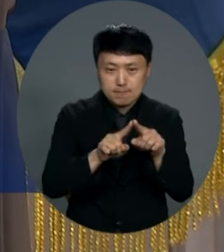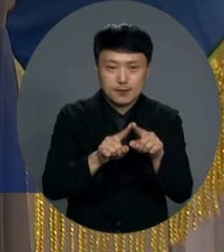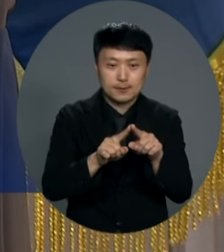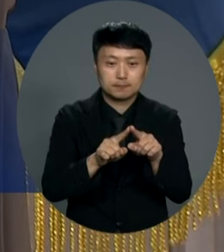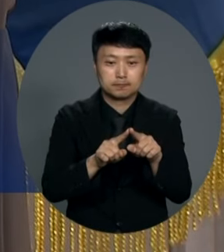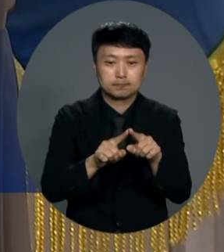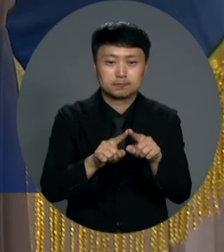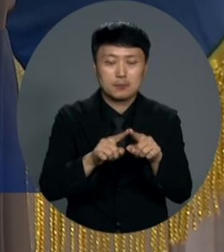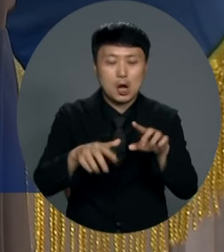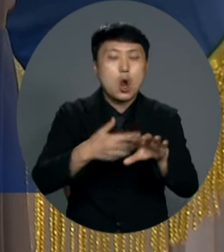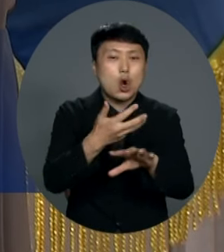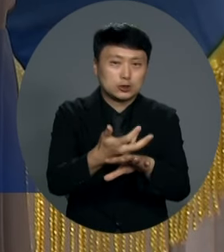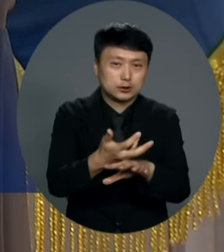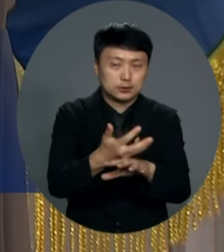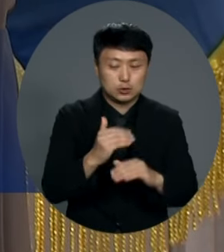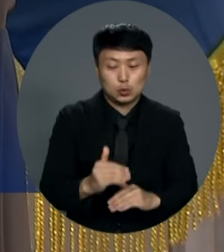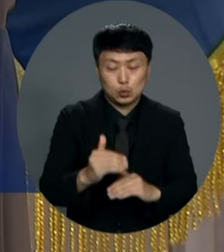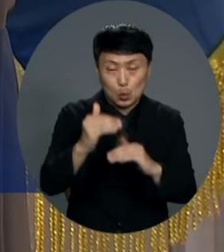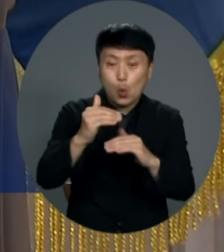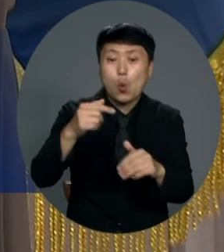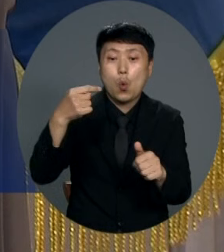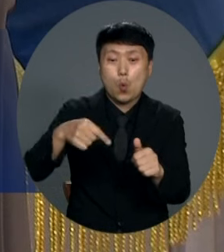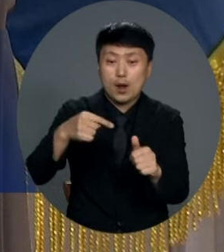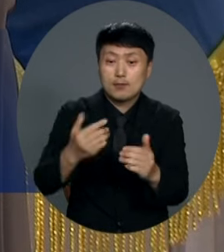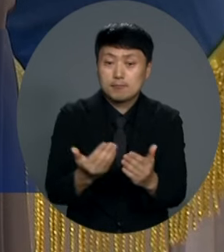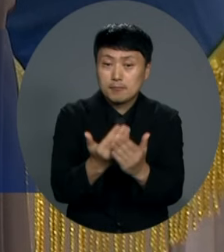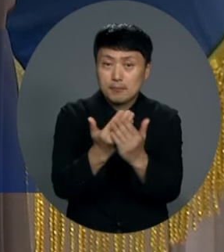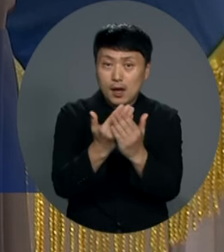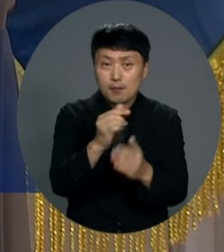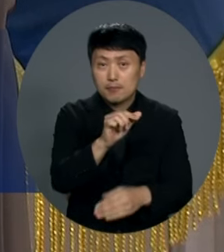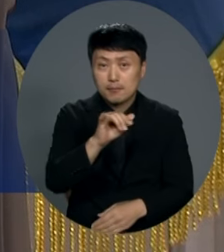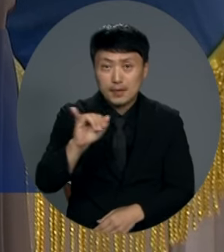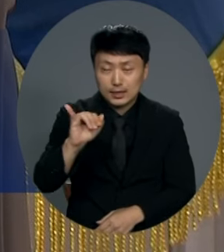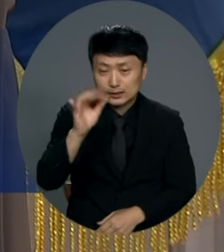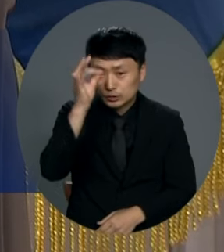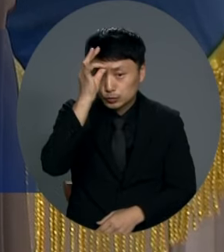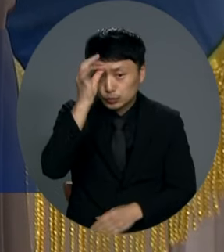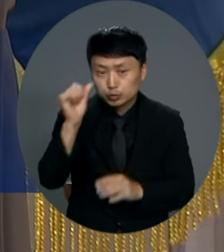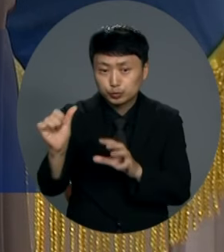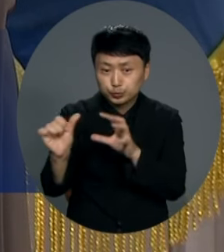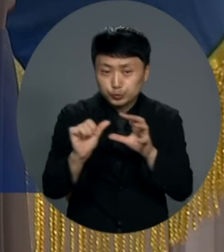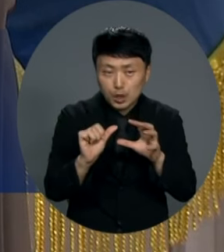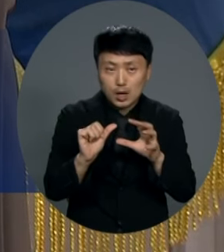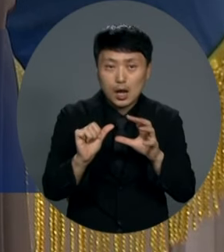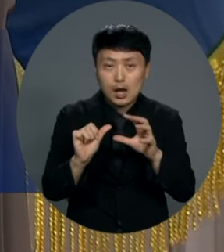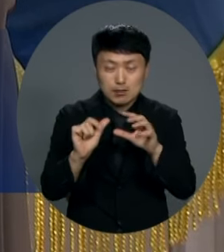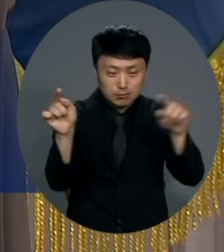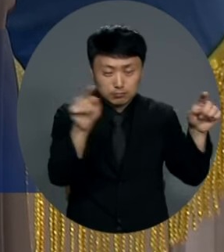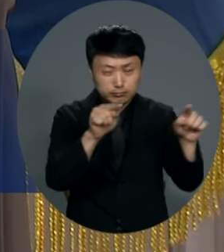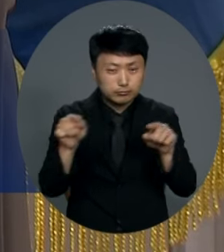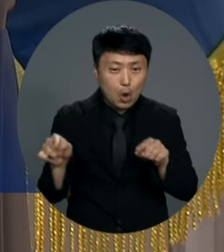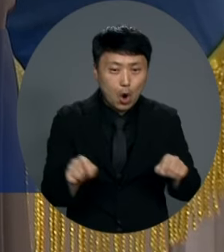공동으로 혁신적인 교육 과정을 개발하고 AI 플랫폼에 얹어서